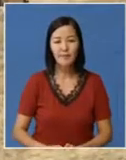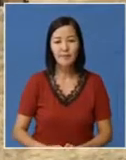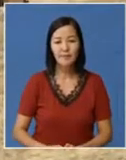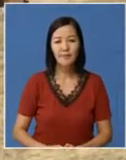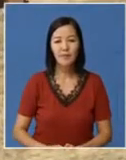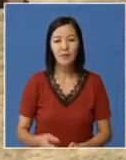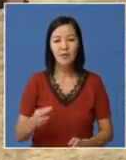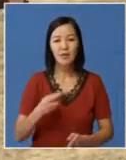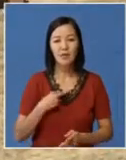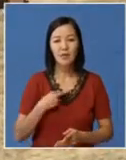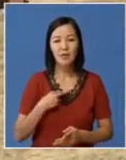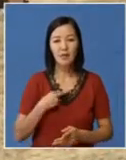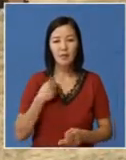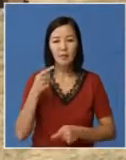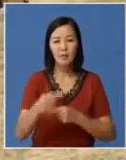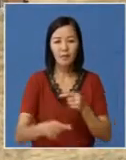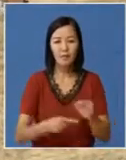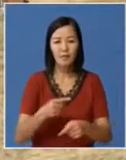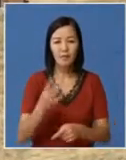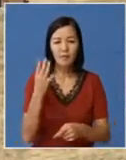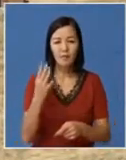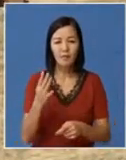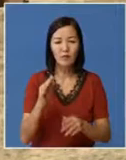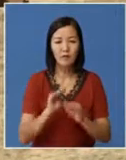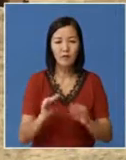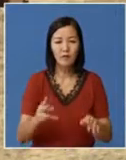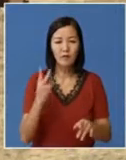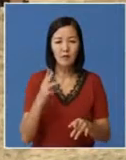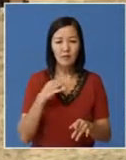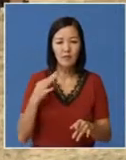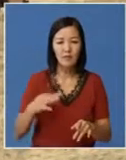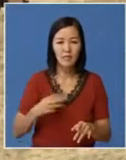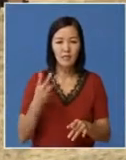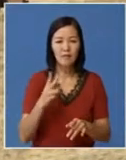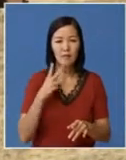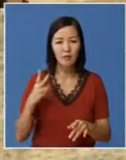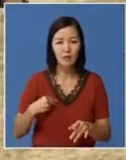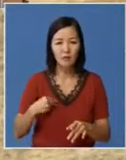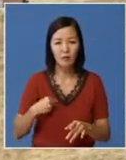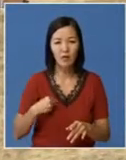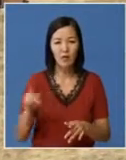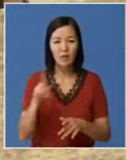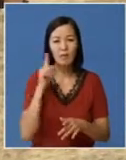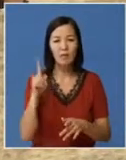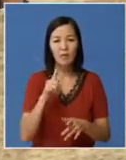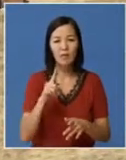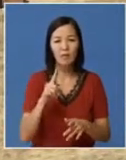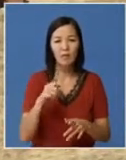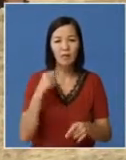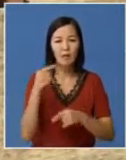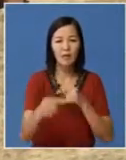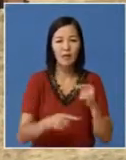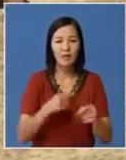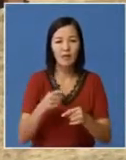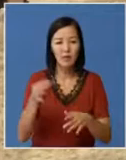Я являюсь его прямым внуком. У него 4 детей, 2 сына, 2 дочки. Мы хотим, чтобы молодое поколение помнило о